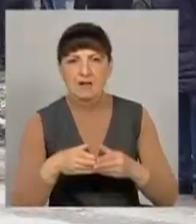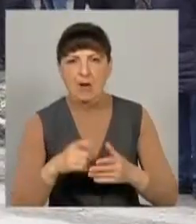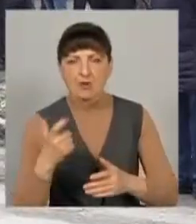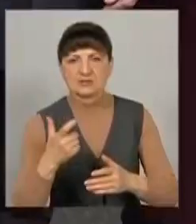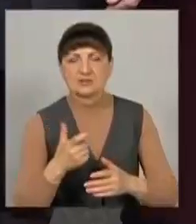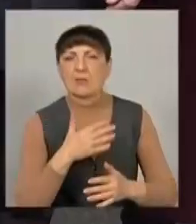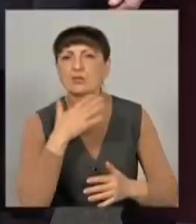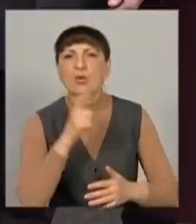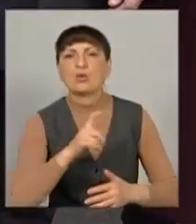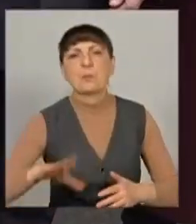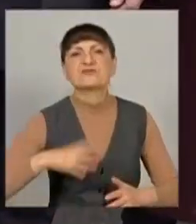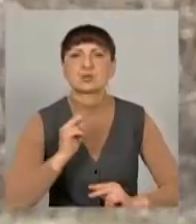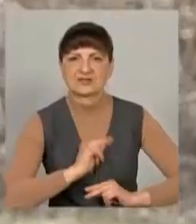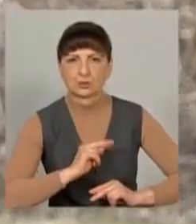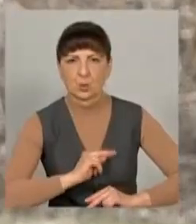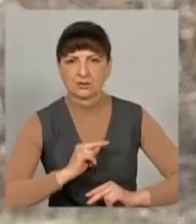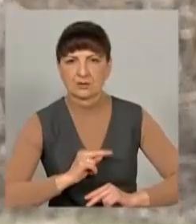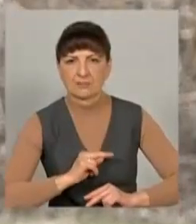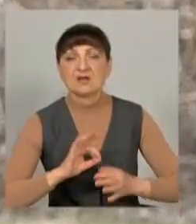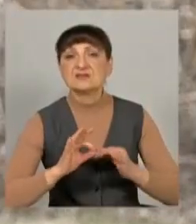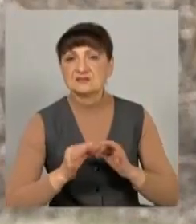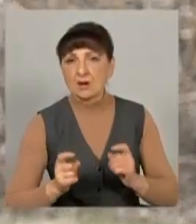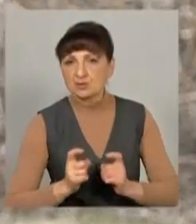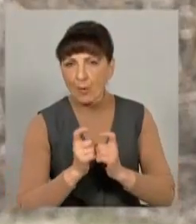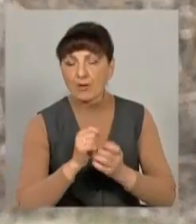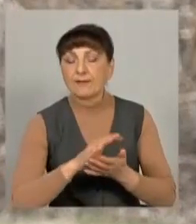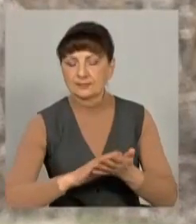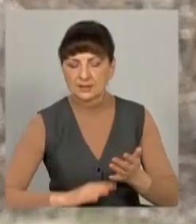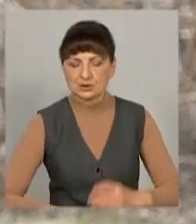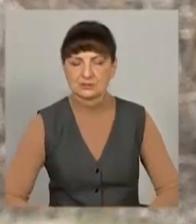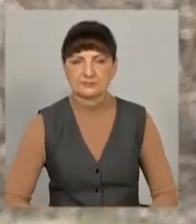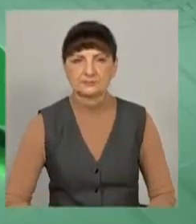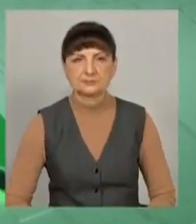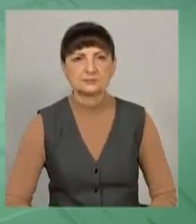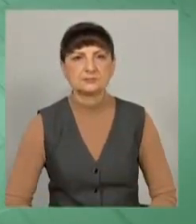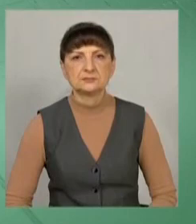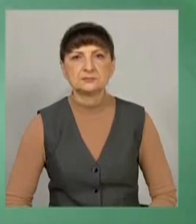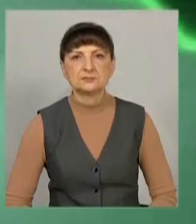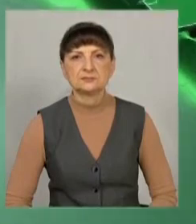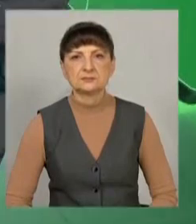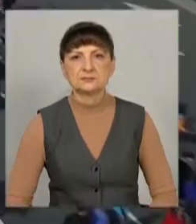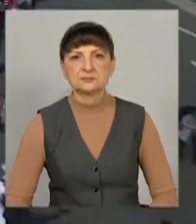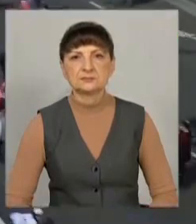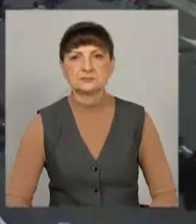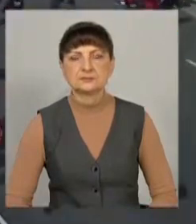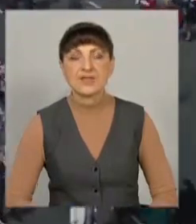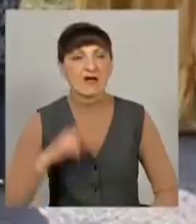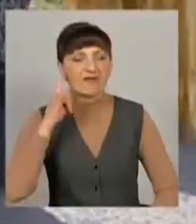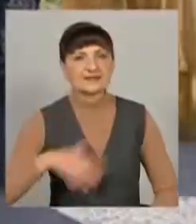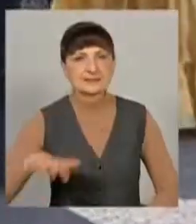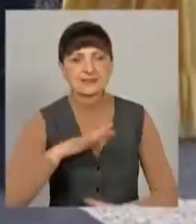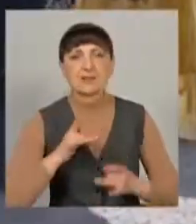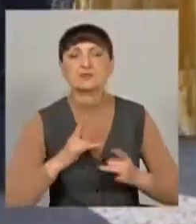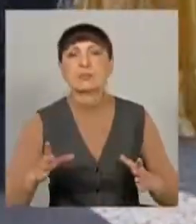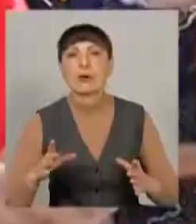области сотни бывших сотрудников. О деталях земельного спора буквально через несколько минут. В Казахстане